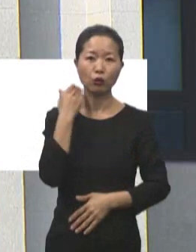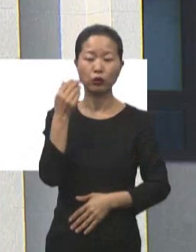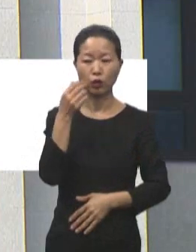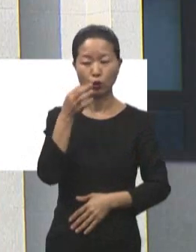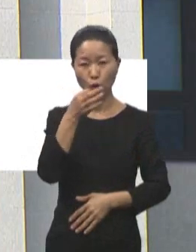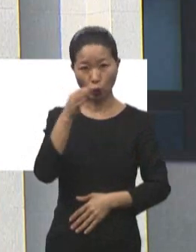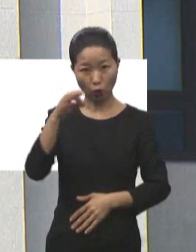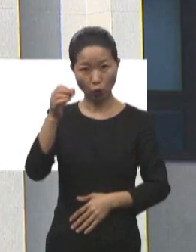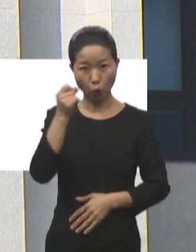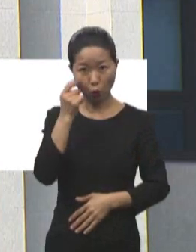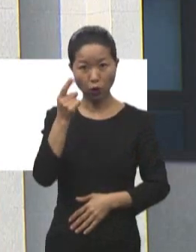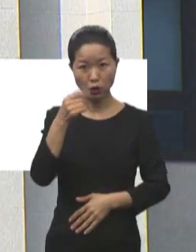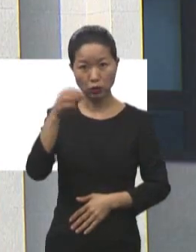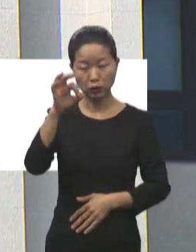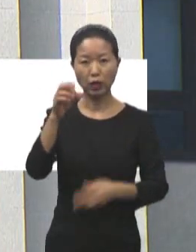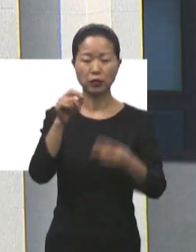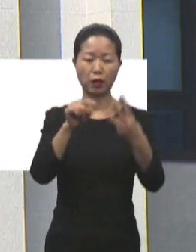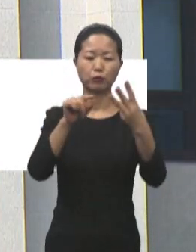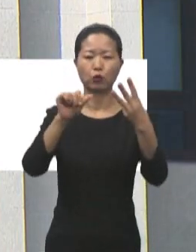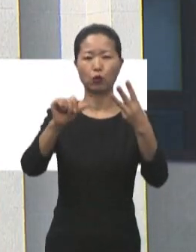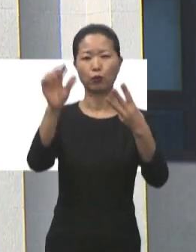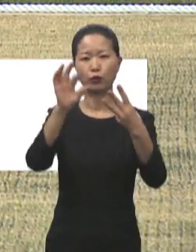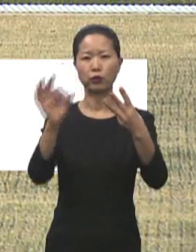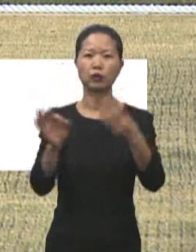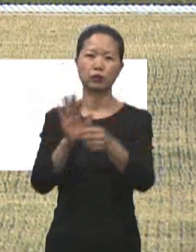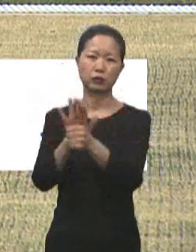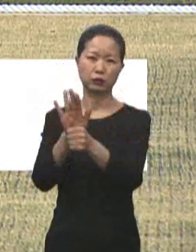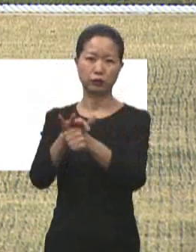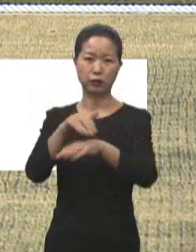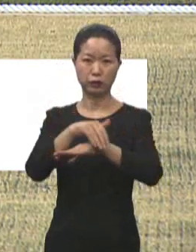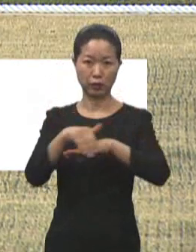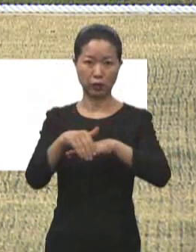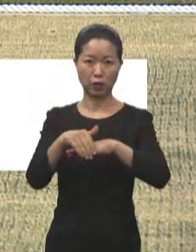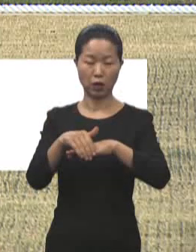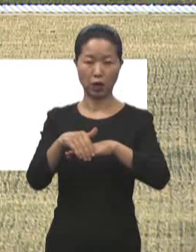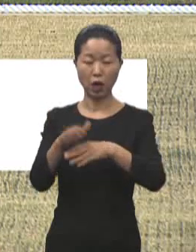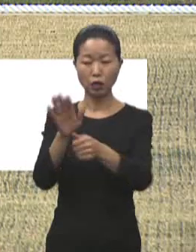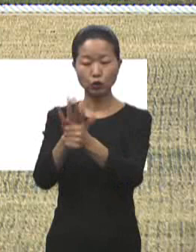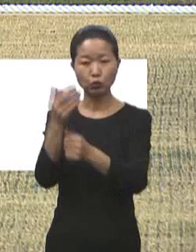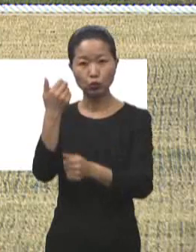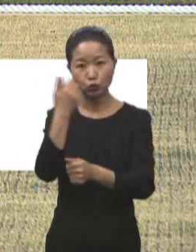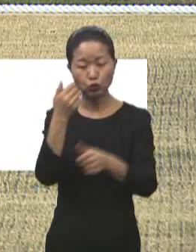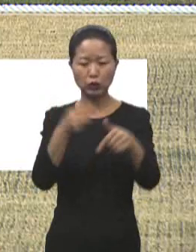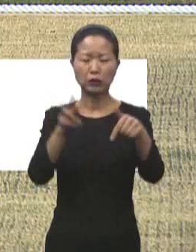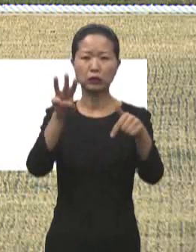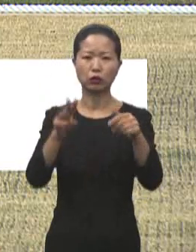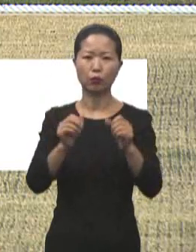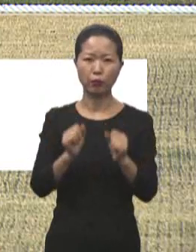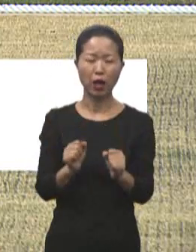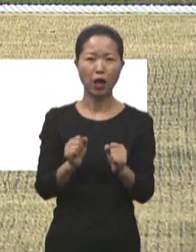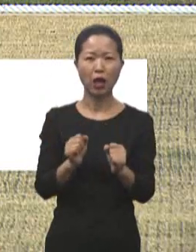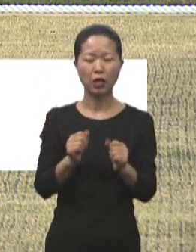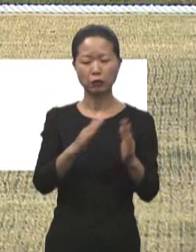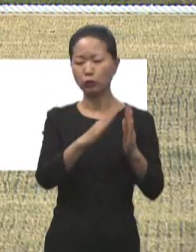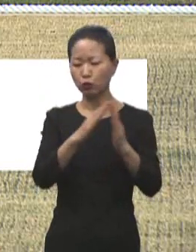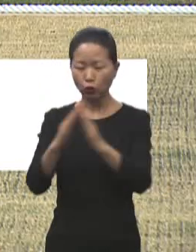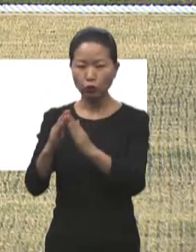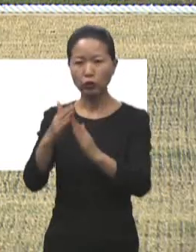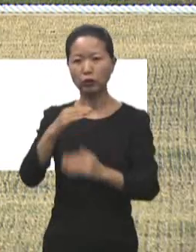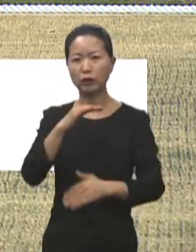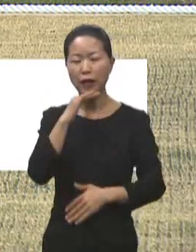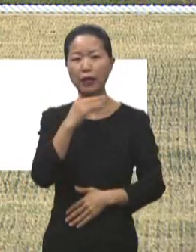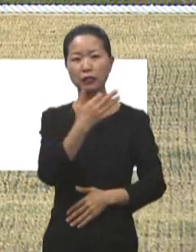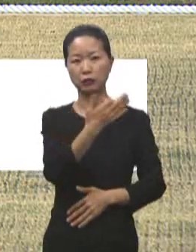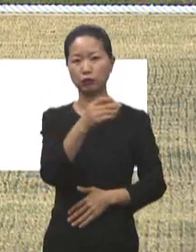이자를 연최대 3.5%지 지원합니다 지원 대상은 인천에 거주하거나 전임 예정인 19세에서